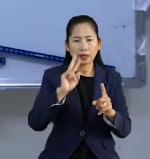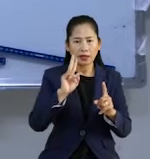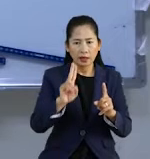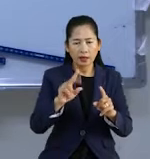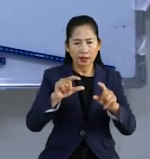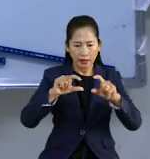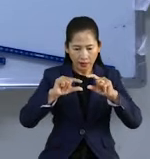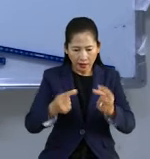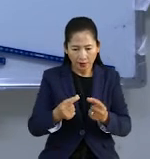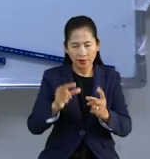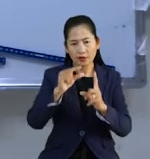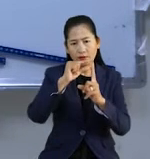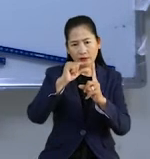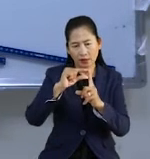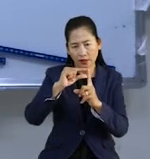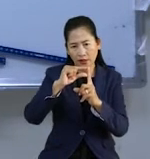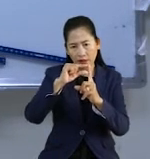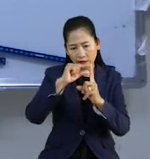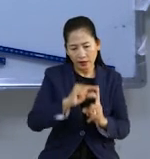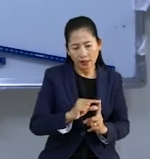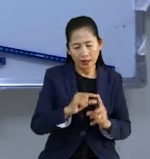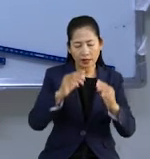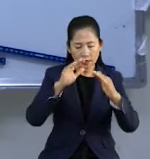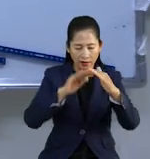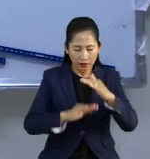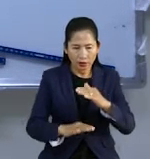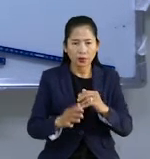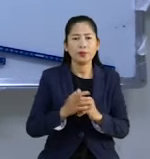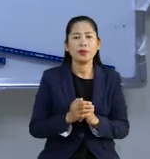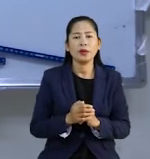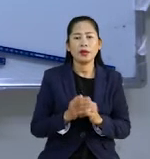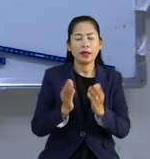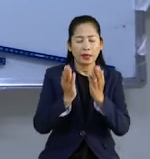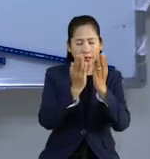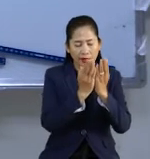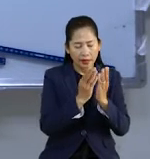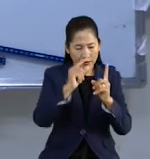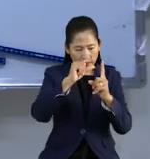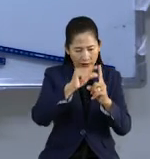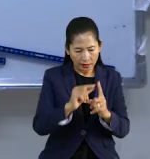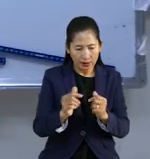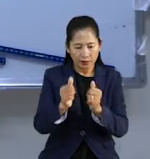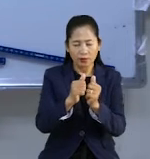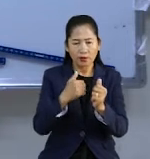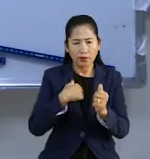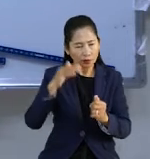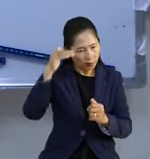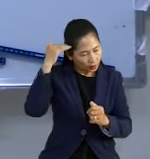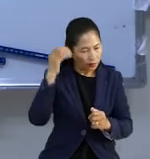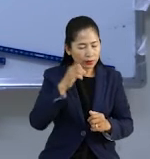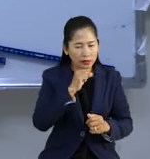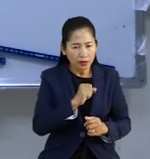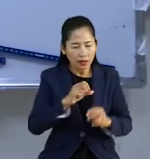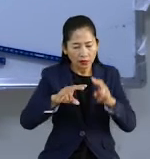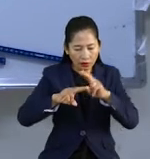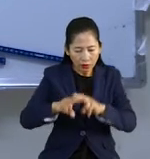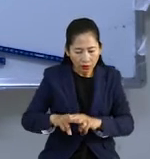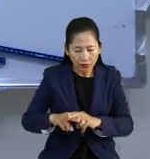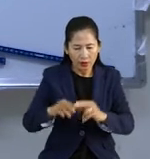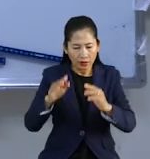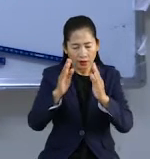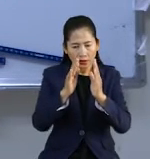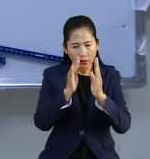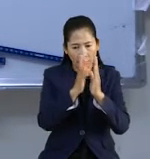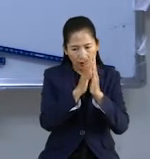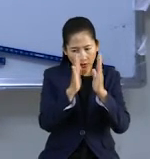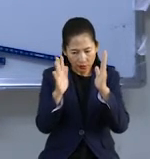នៅក្នុងកថាខណ្ឌខាងក្រោមបាទអញ្ចឹងអានកថាខណ្ឌជាមួយលោកគ្រូបរោះចំណាស់អង្គុយក្រោមដើម